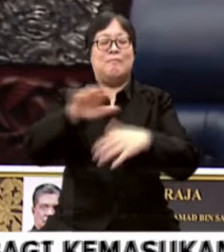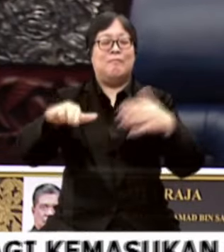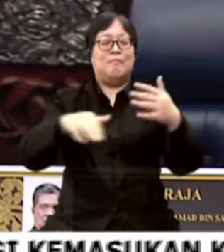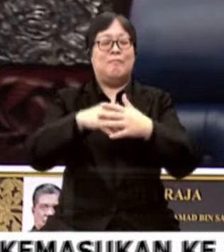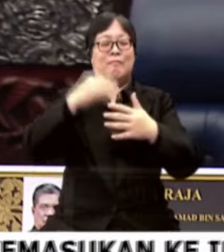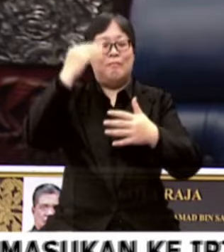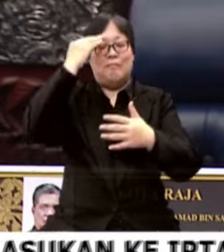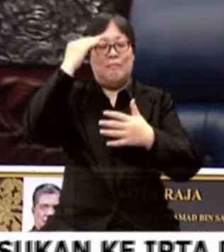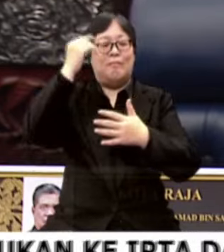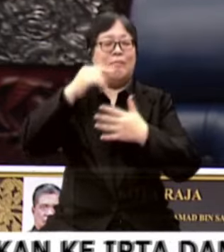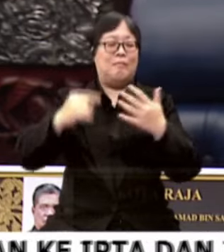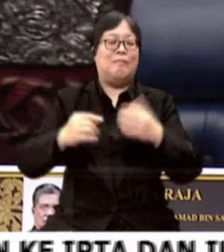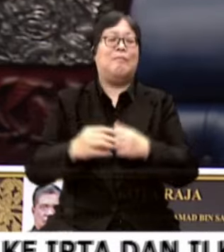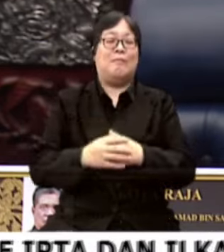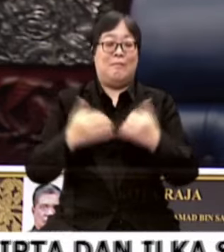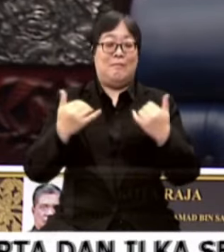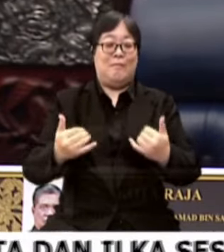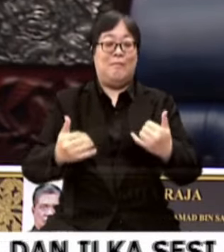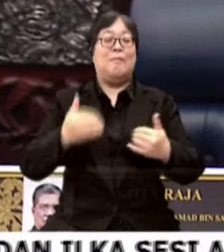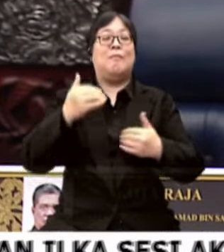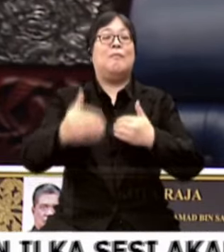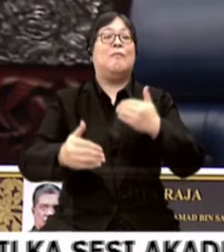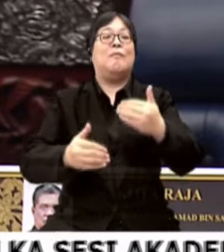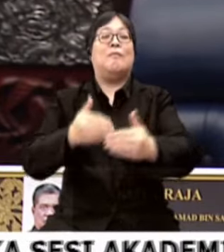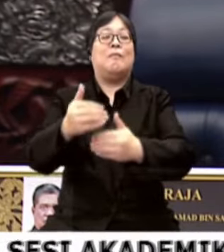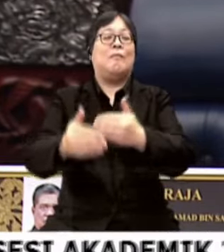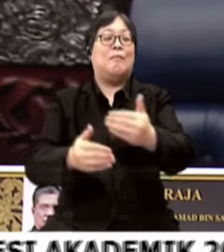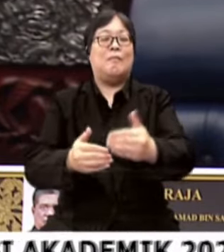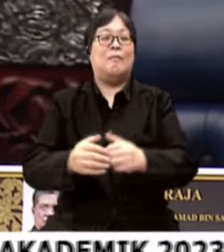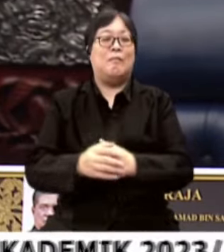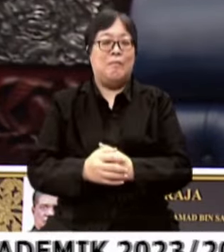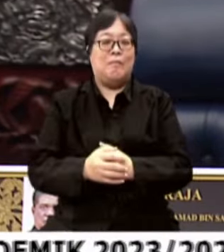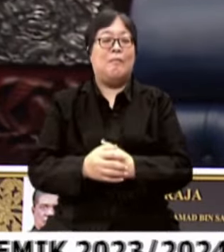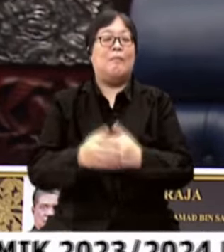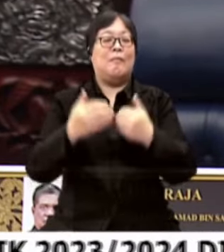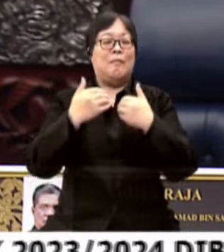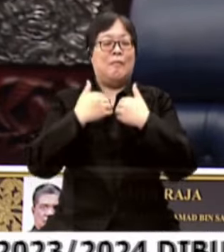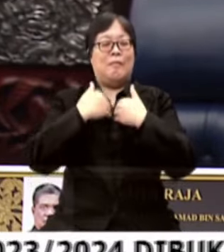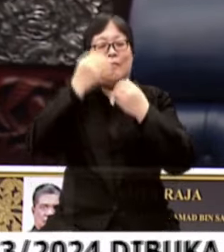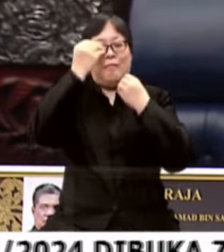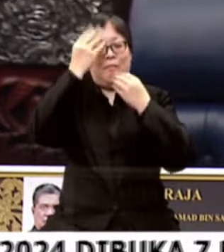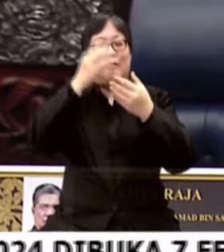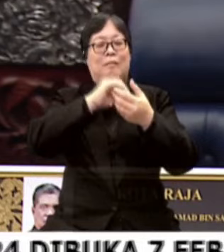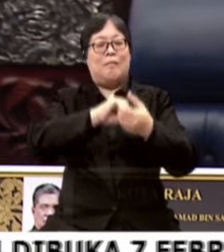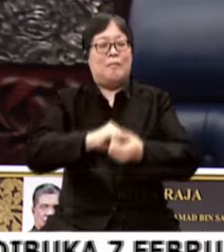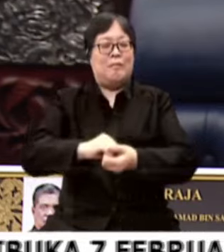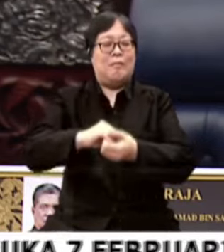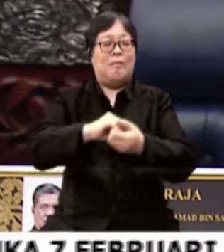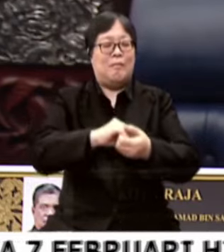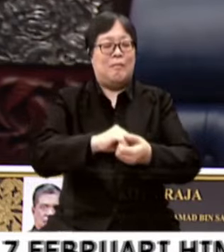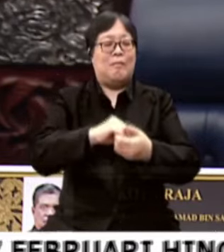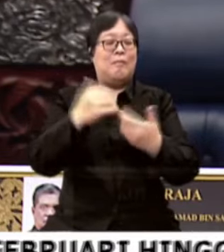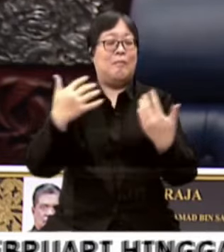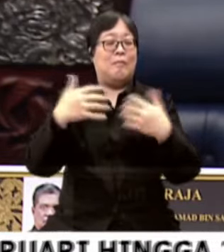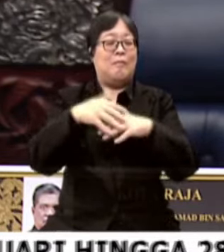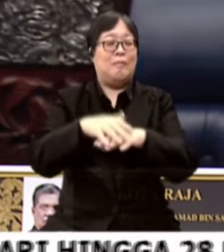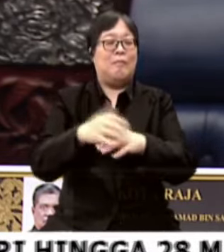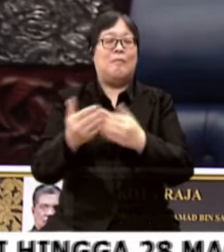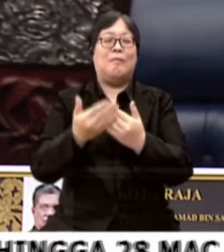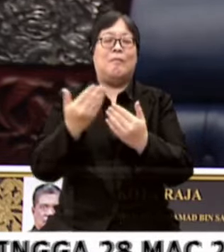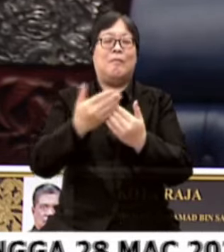dan ini proses yang sedang diatur supaya bila kita sudah hadir maklumat yang bersepadu begini lebih mudah untuk